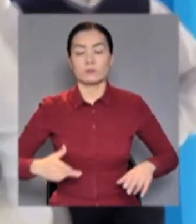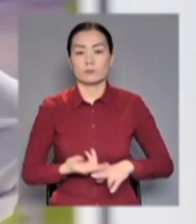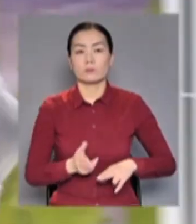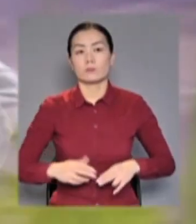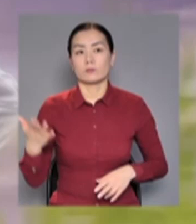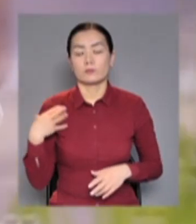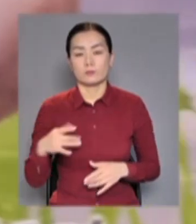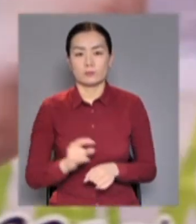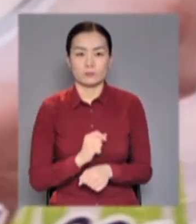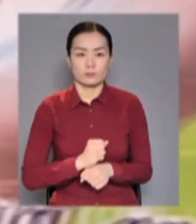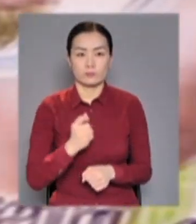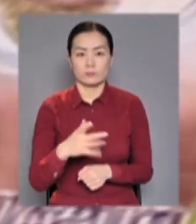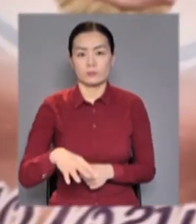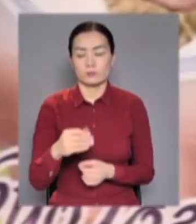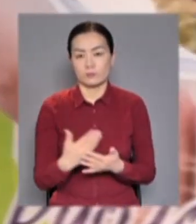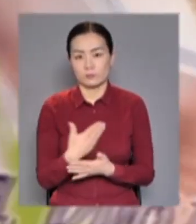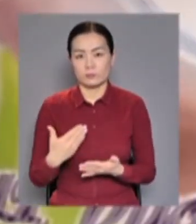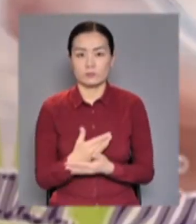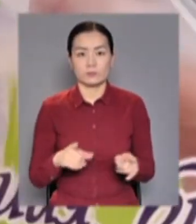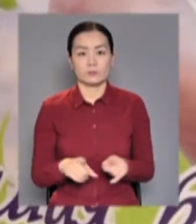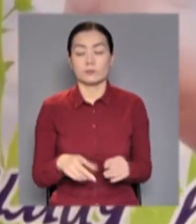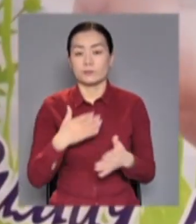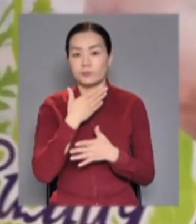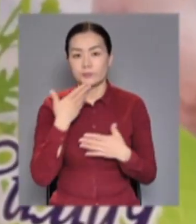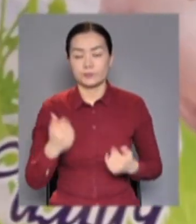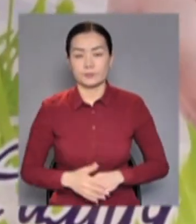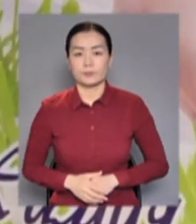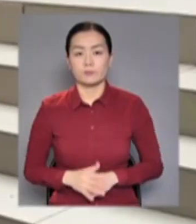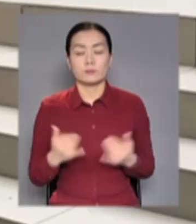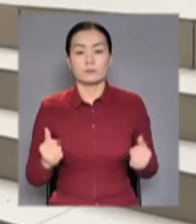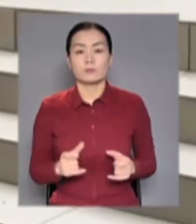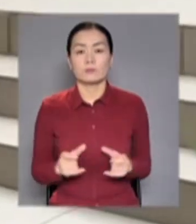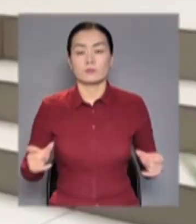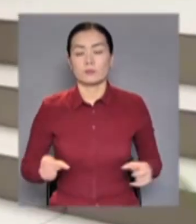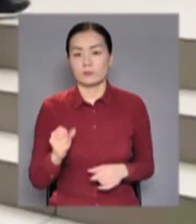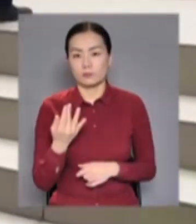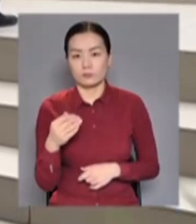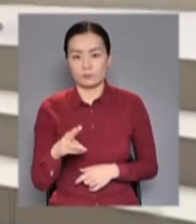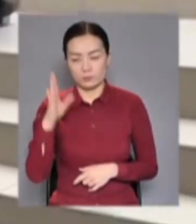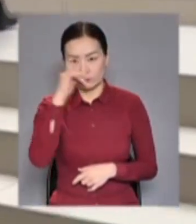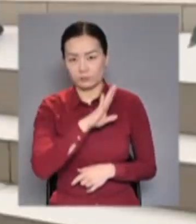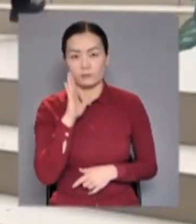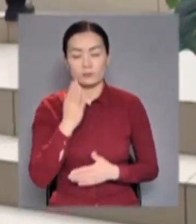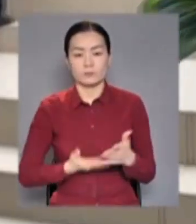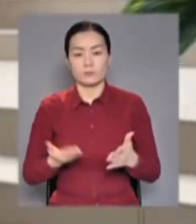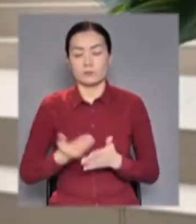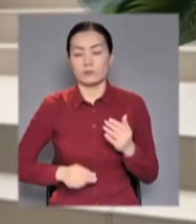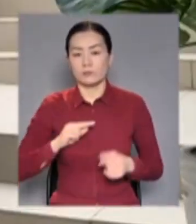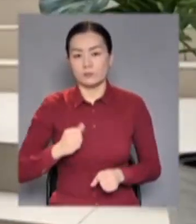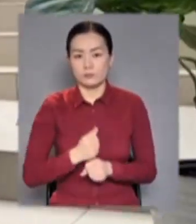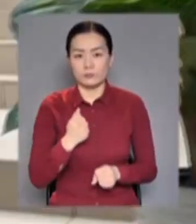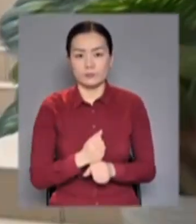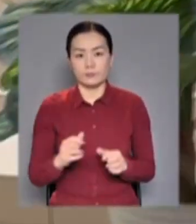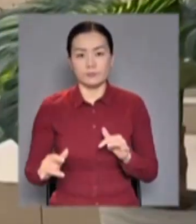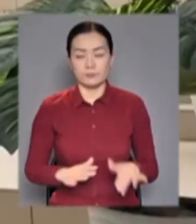осыған дейін әлімжеттік көрсету деректері анықталмаған мәлімдеді. Қазір мектеп әкімшілігі мен ата-аналарға түсіндіру жұмыстарын